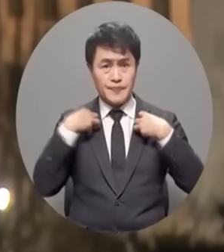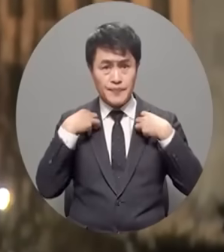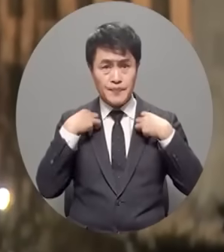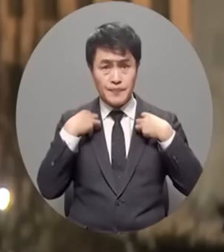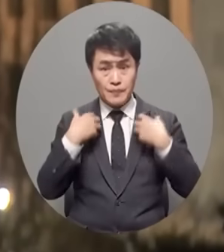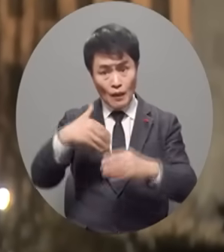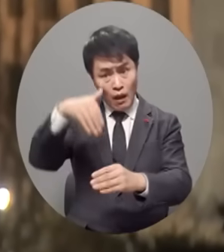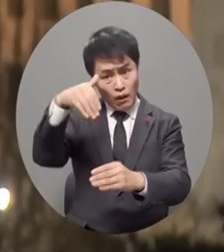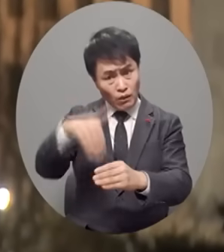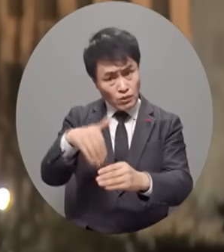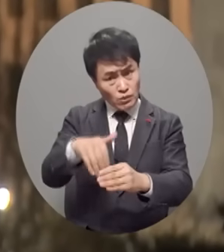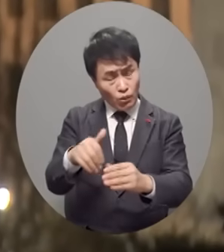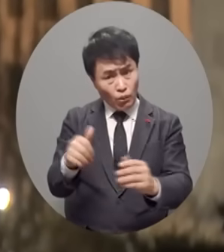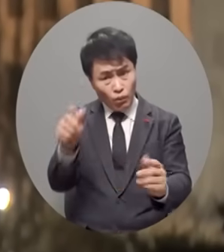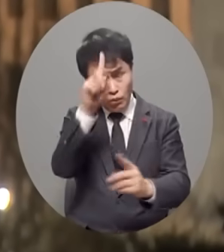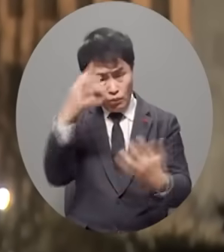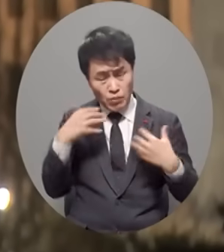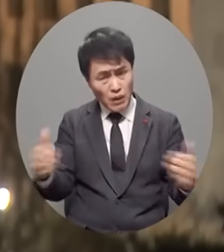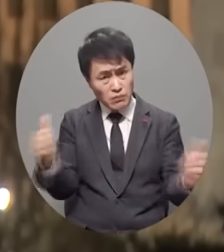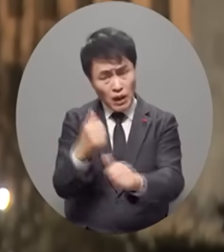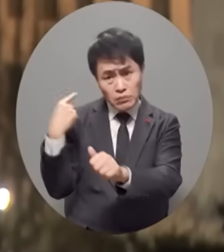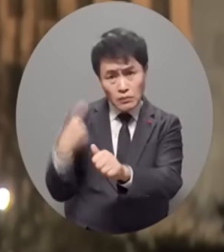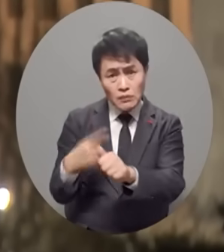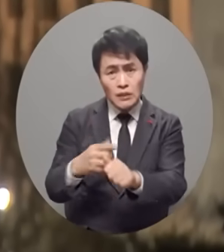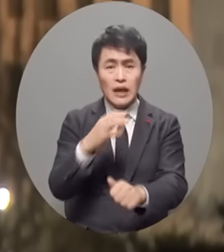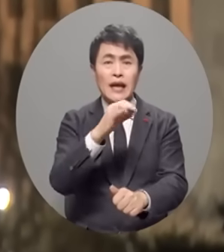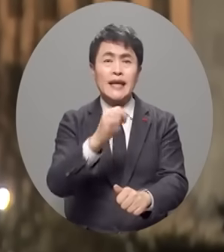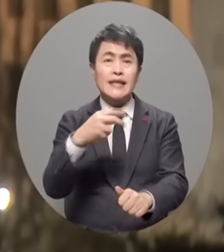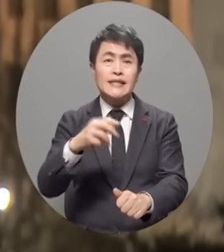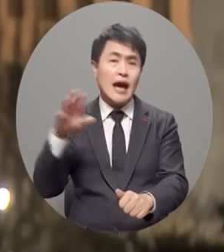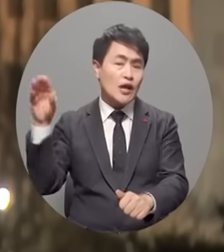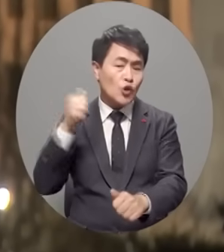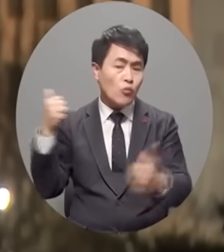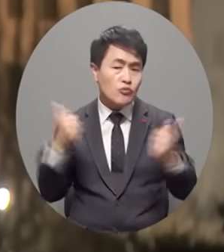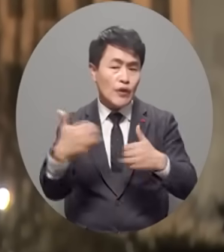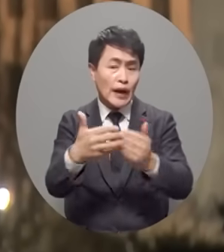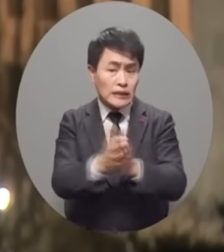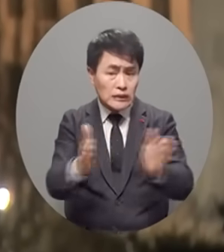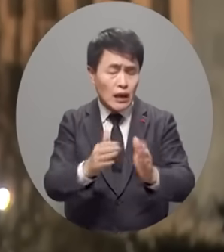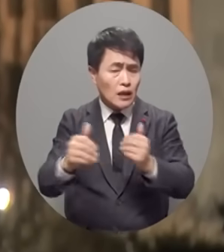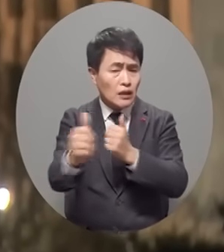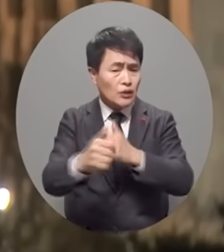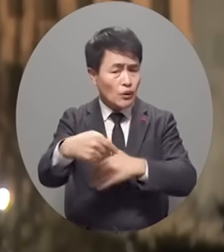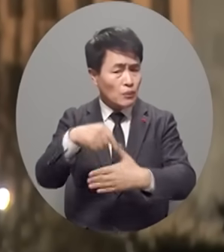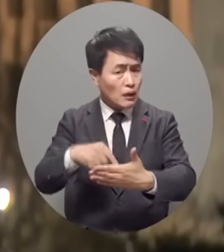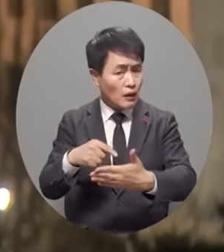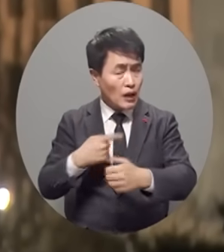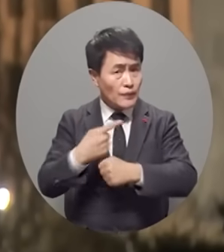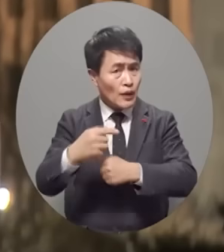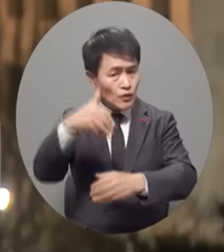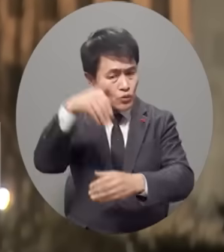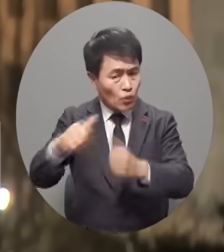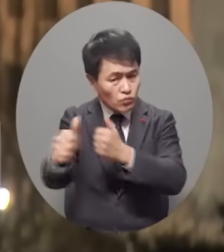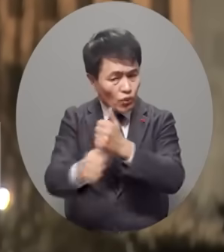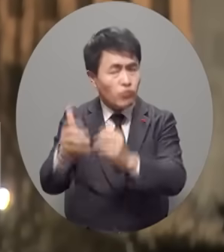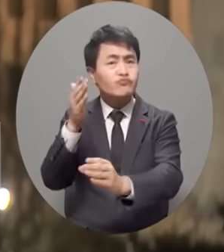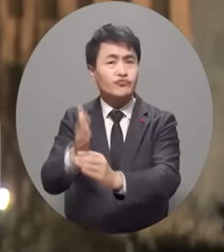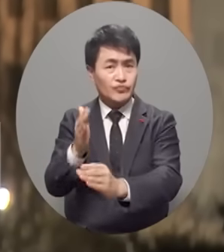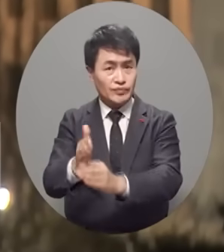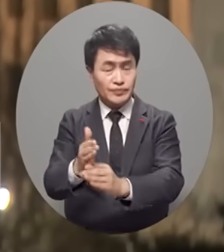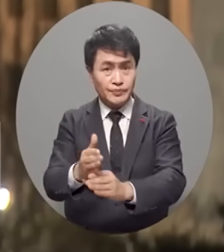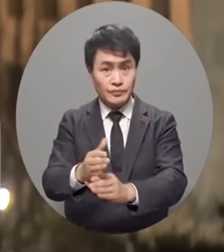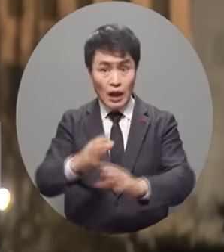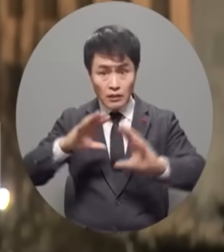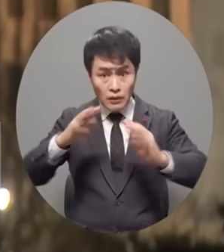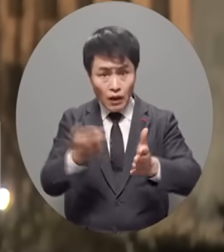선거용 개각이라는 비판을 받으면서 인사청문회가 시작됐지만 의원들의 마음은 내년 총선에 가 있었습니다. 국가를